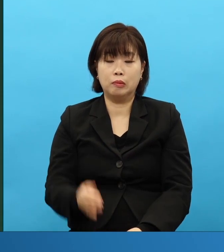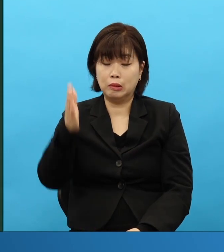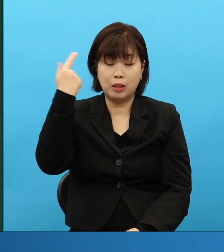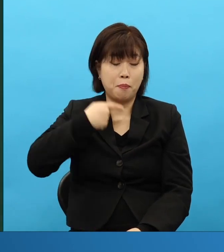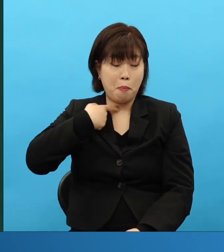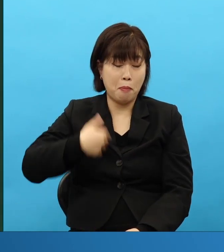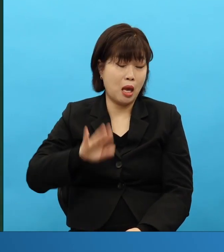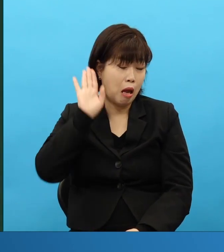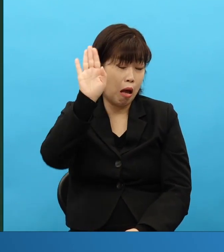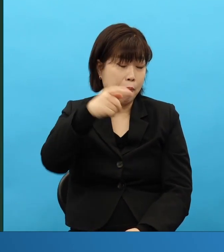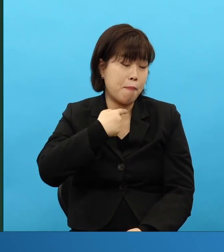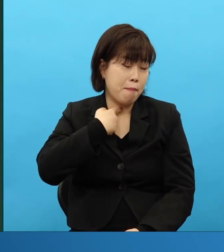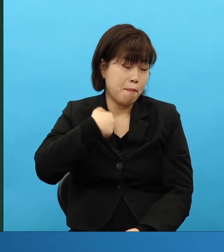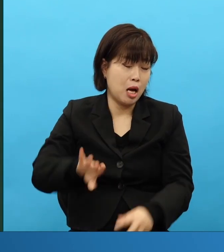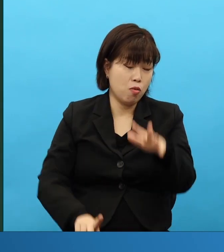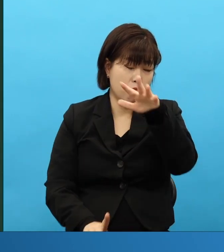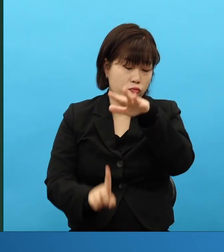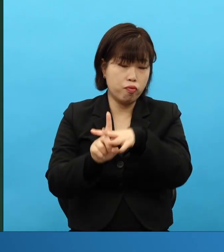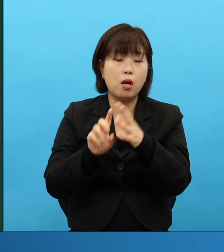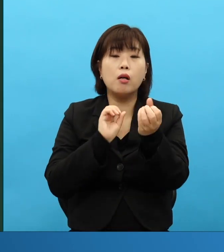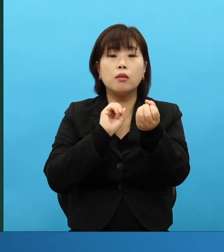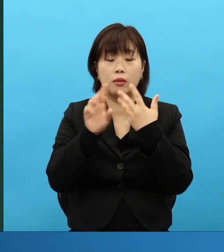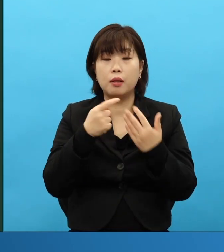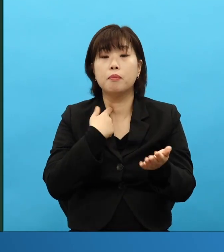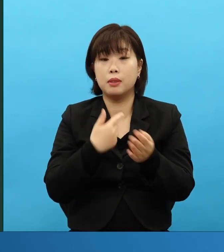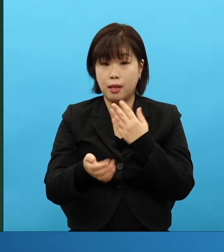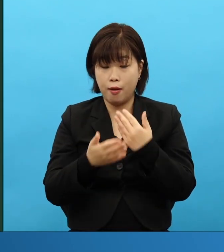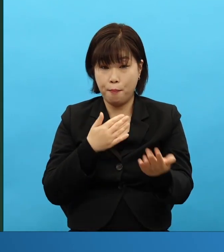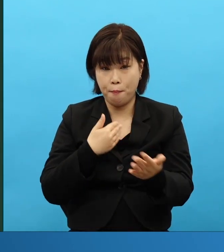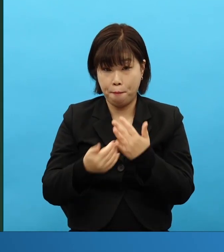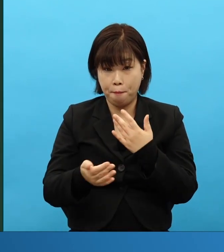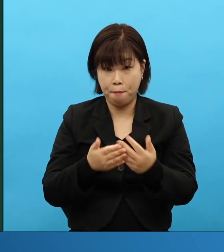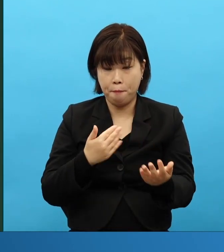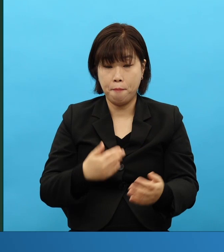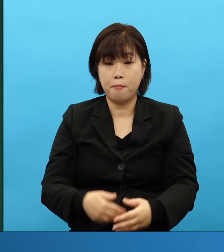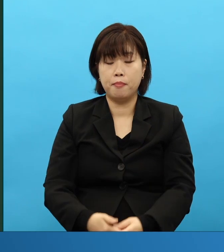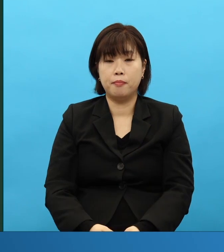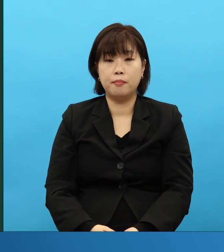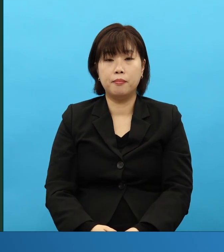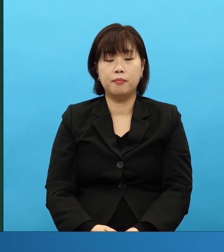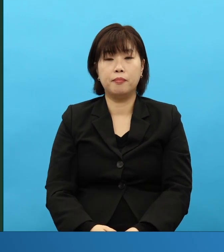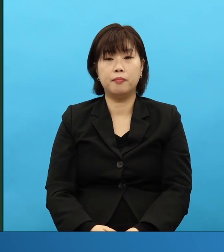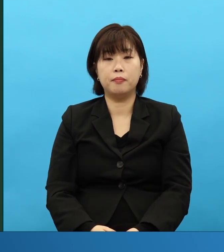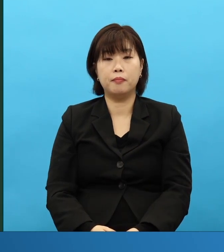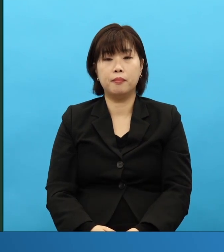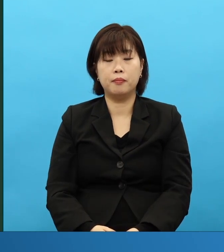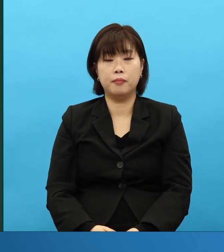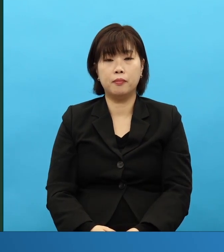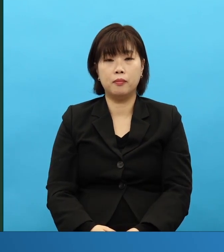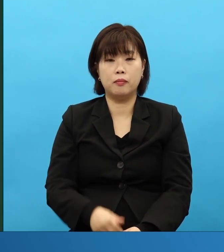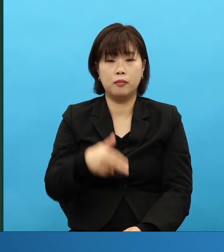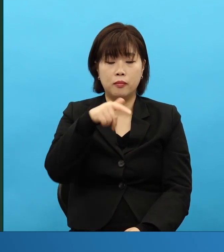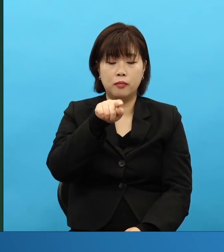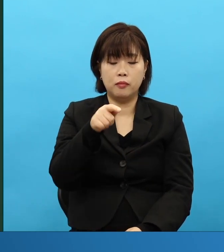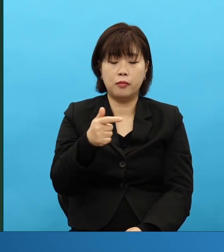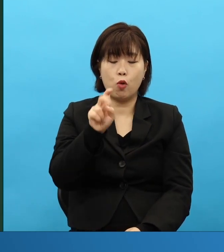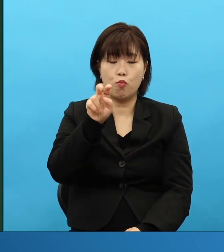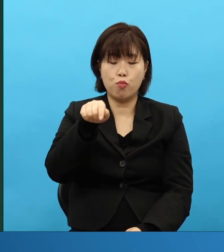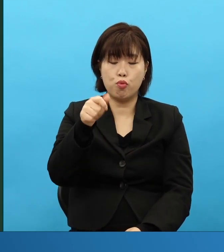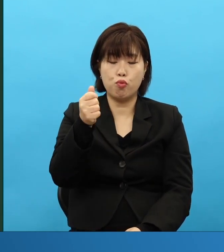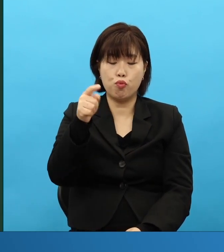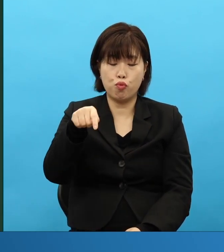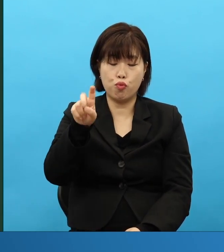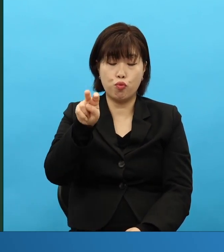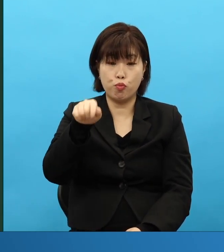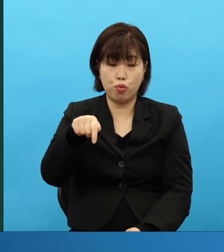전무후무응답. As you well know, the unprecedented and never repeated answer. 그러면 전무후무가 뭐냐? Then what do we mean by 여리고